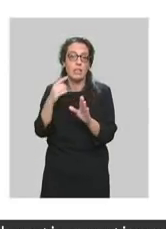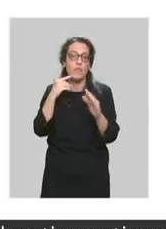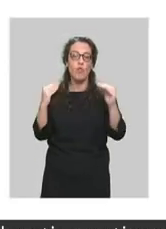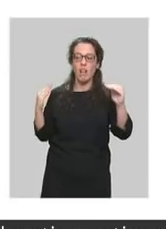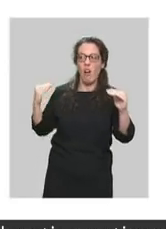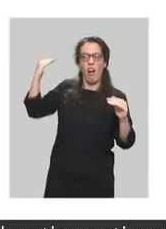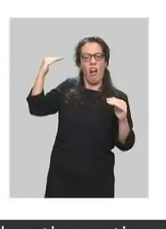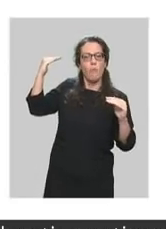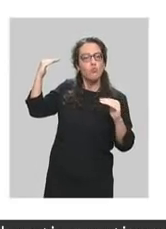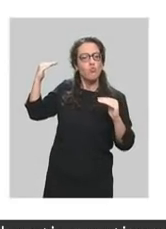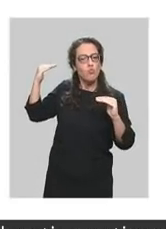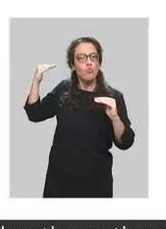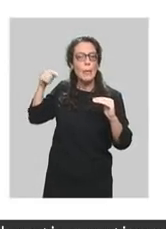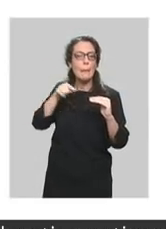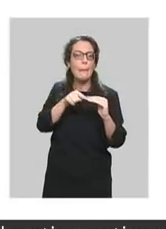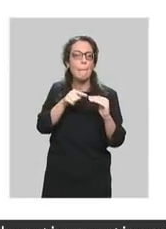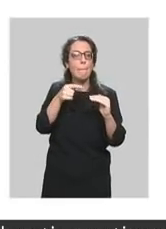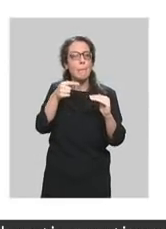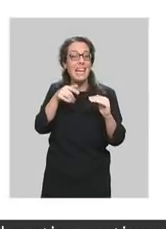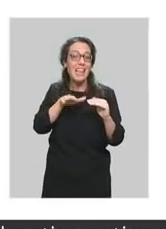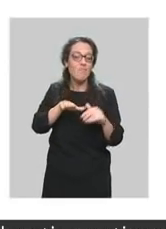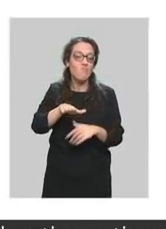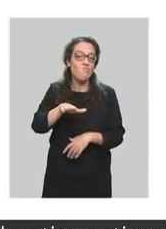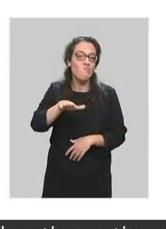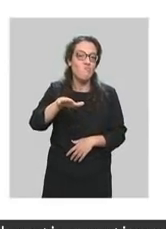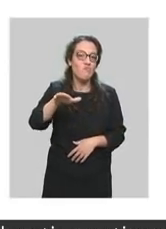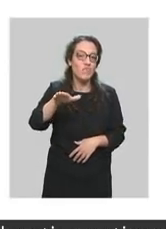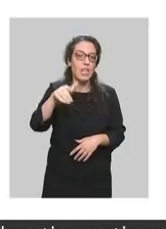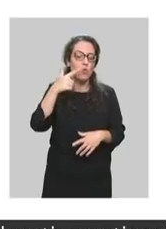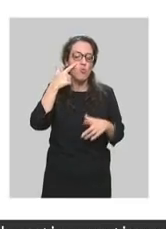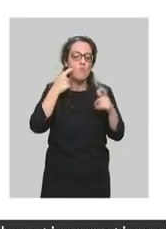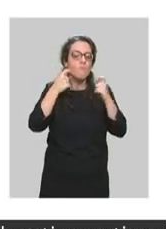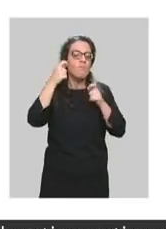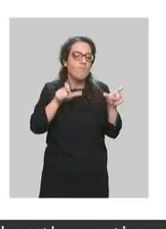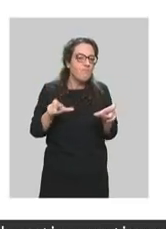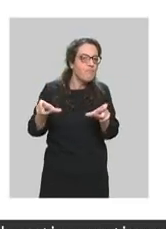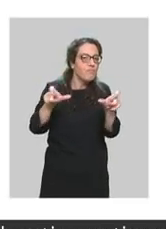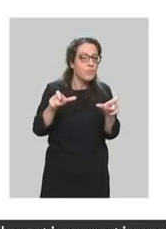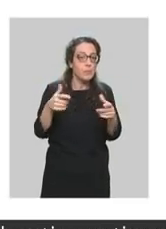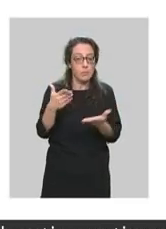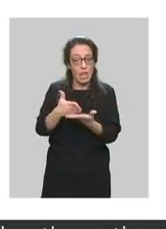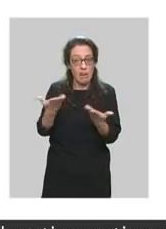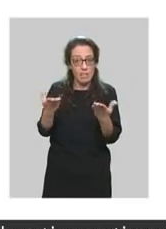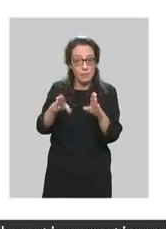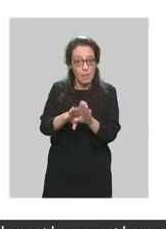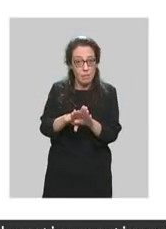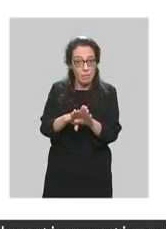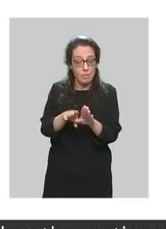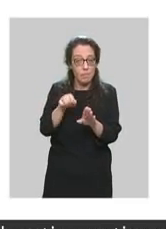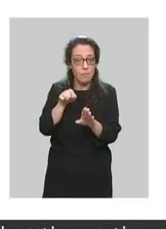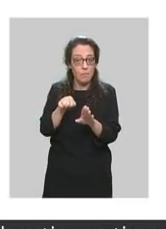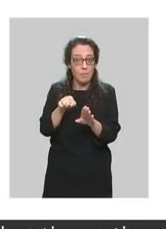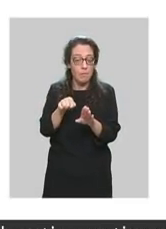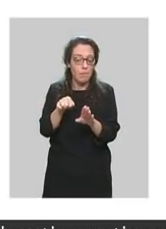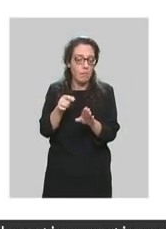pics que nous avons connus, mais c'est une tendance en hausse et donc nous sommes attentifs. Ces fermetures de classes concernent exclusivement,